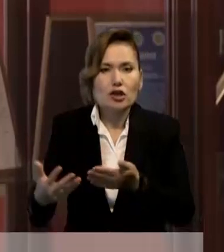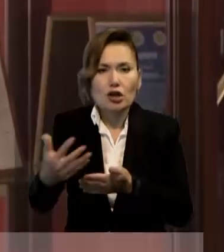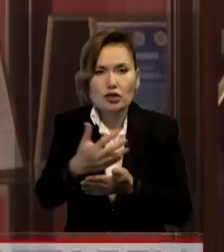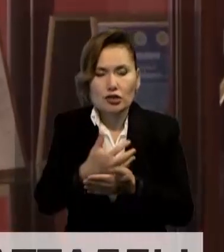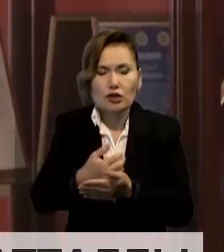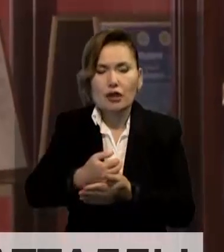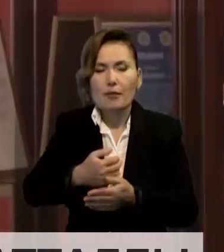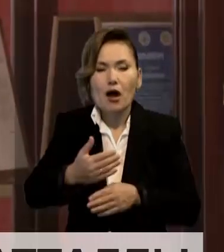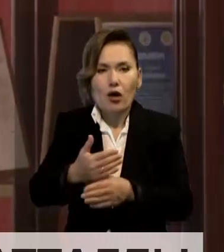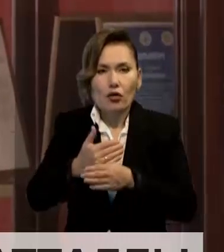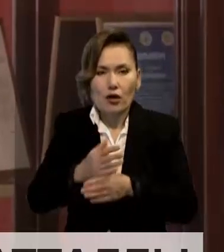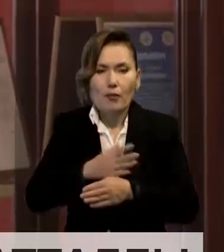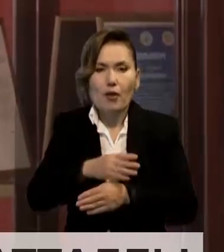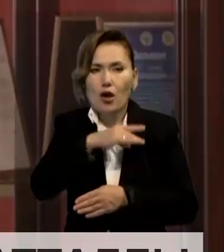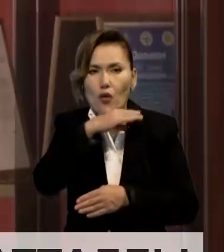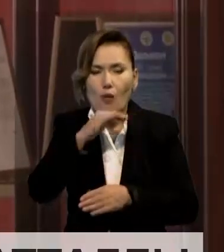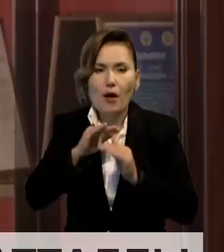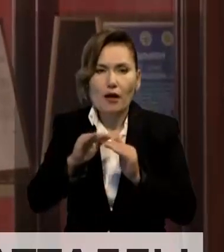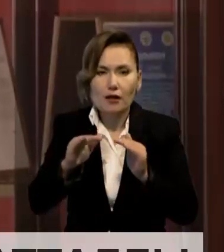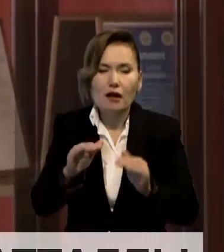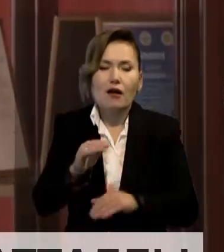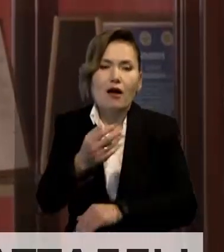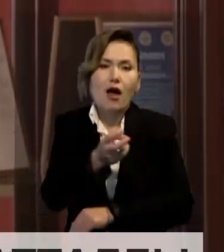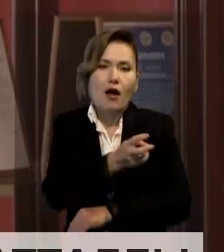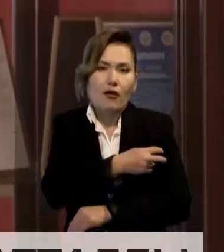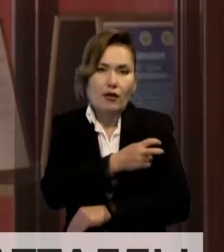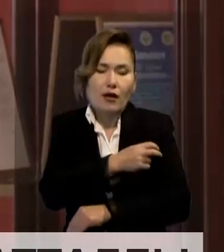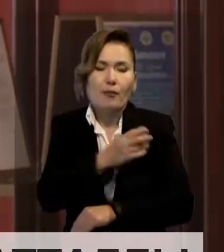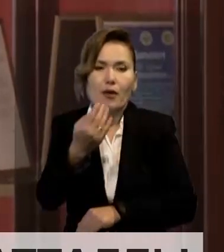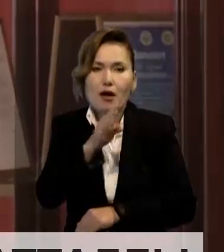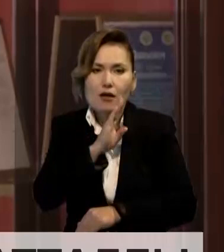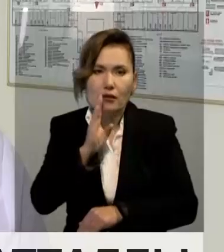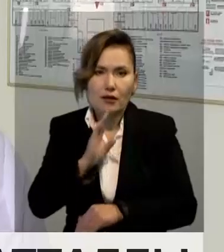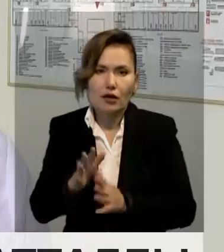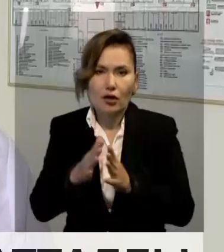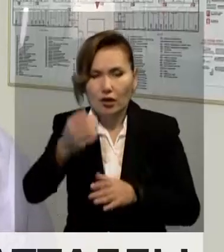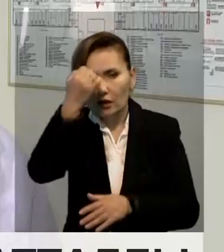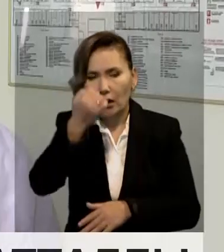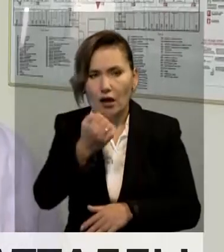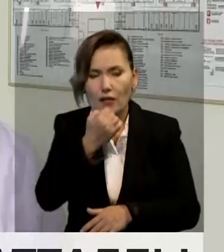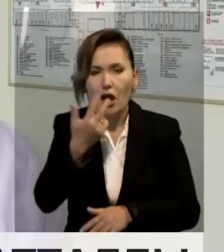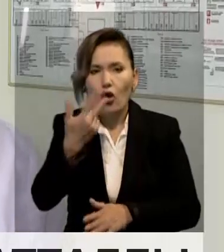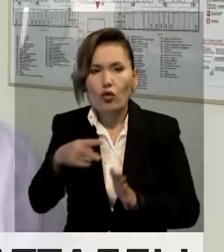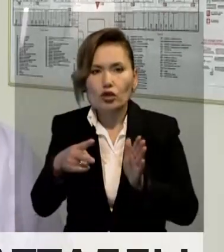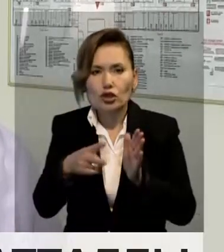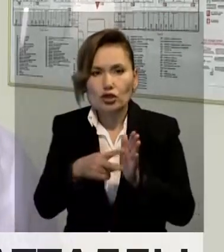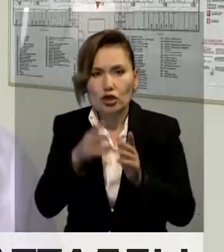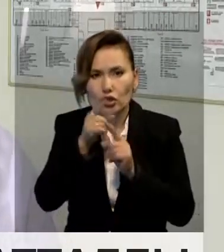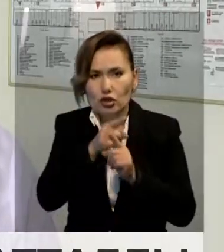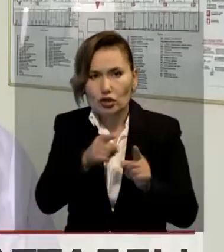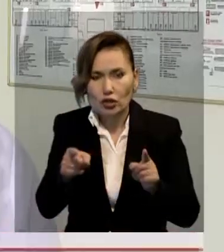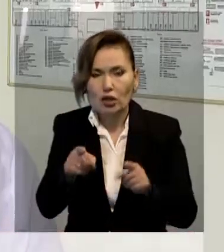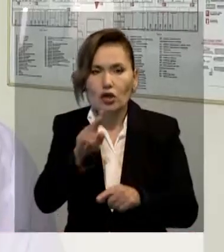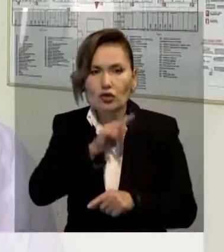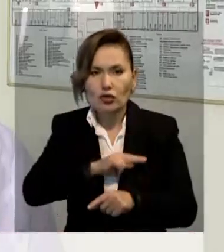аналарды да құттықтауға мүмкіндік туып, бұл кісілердің еңбегі ерен, кез келген құрметке лайық. 37 жыл болды жұмыс